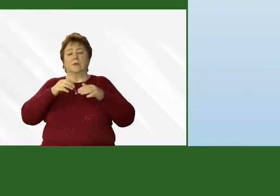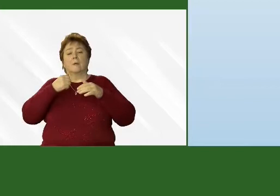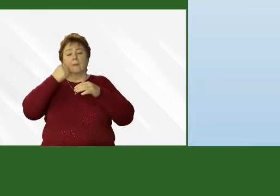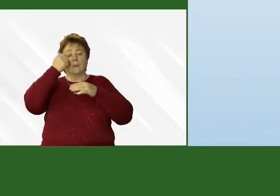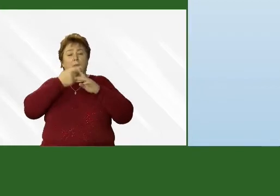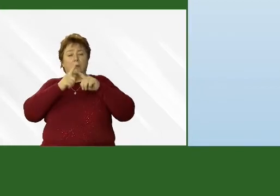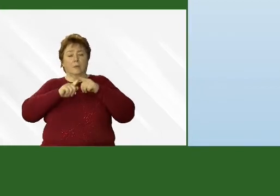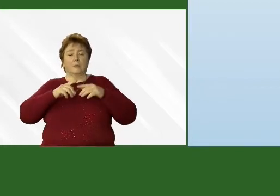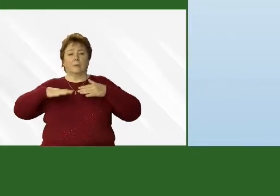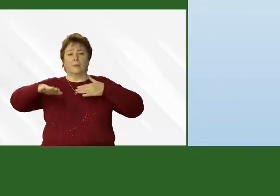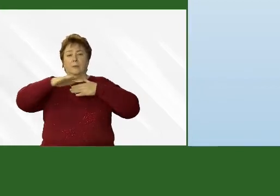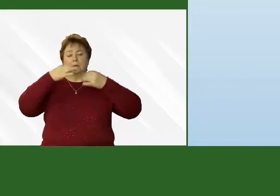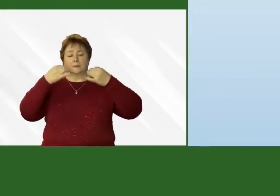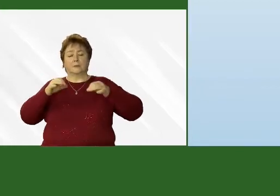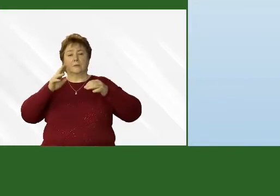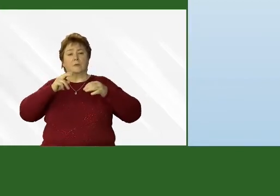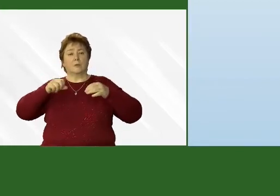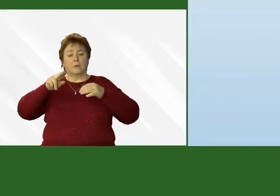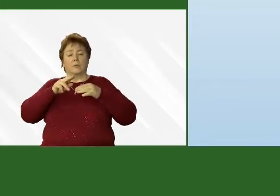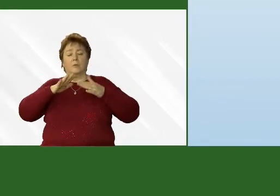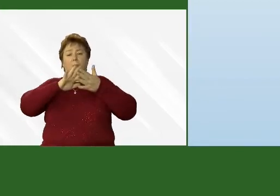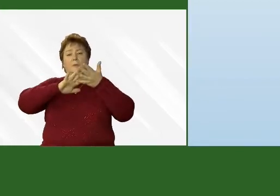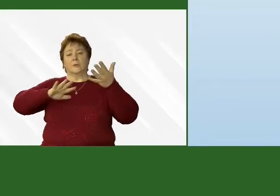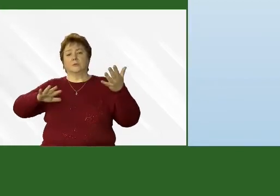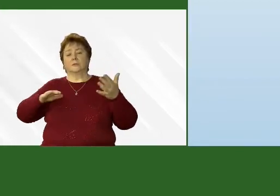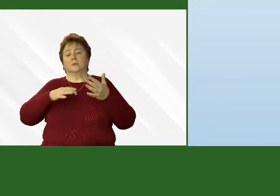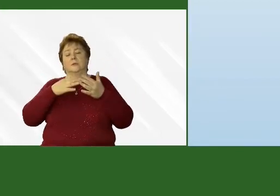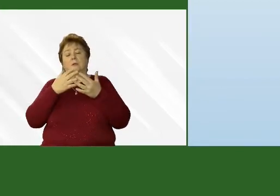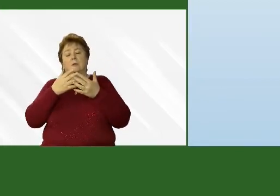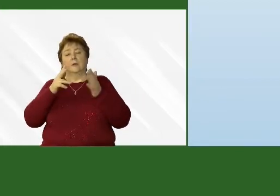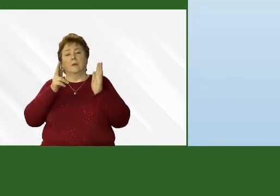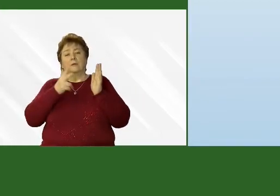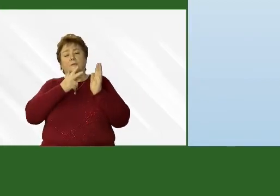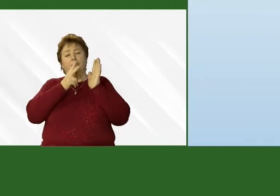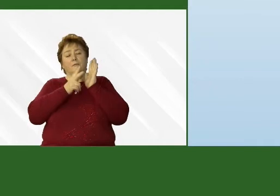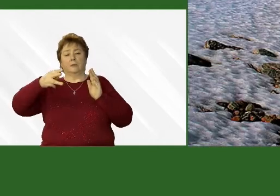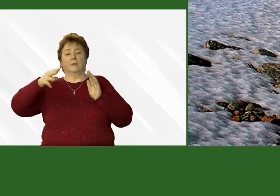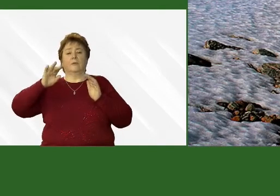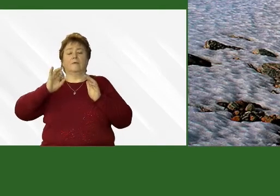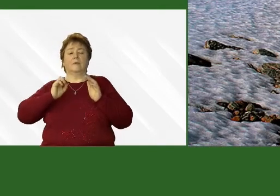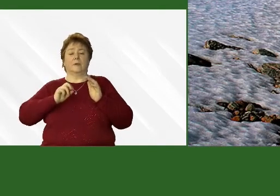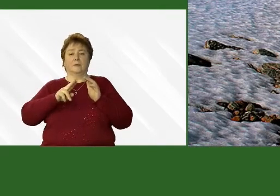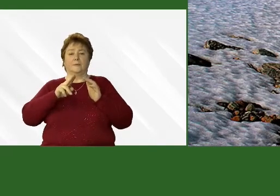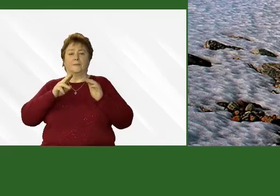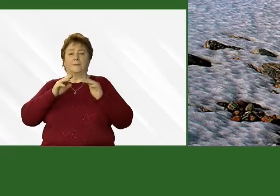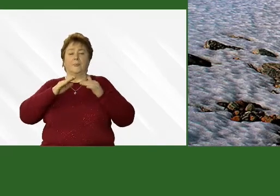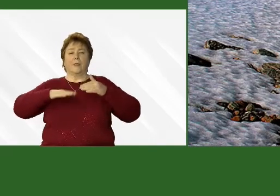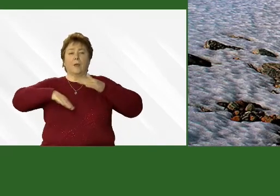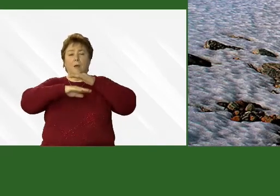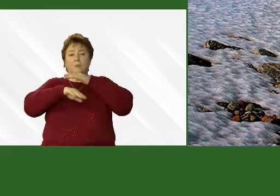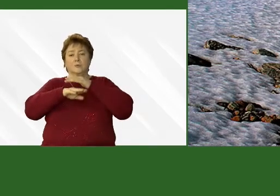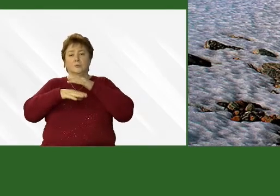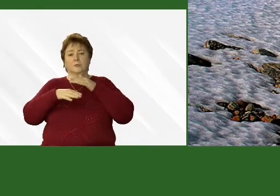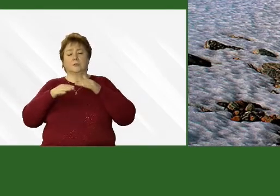долины практически свободны ото льда на протяжении уже около 8 миллионов лет. Антарктическая пустыня